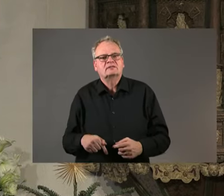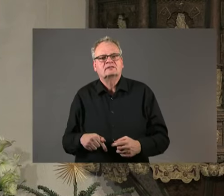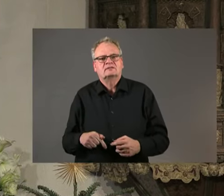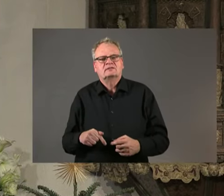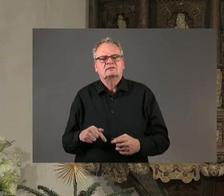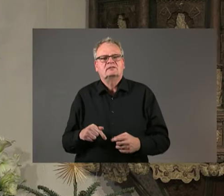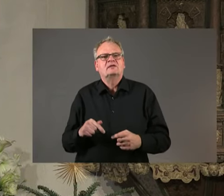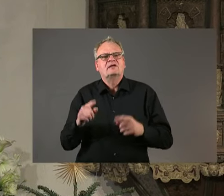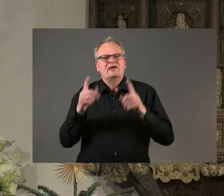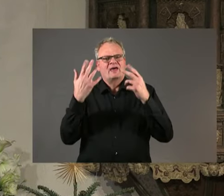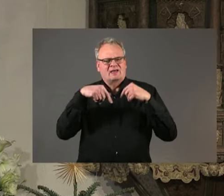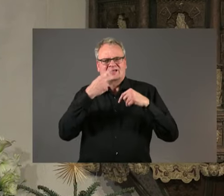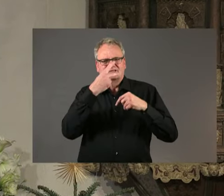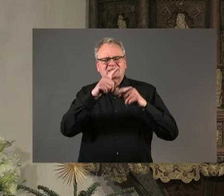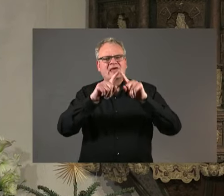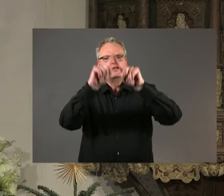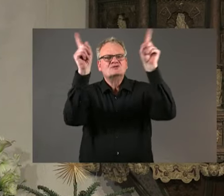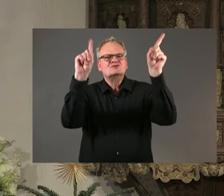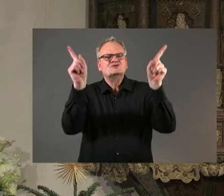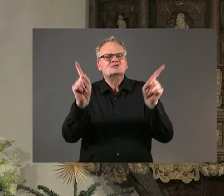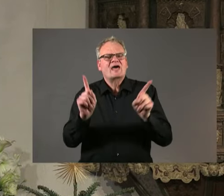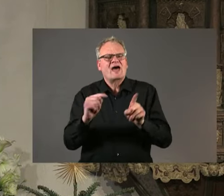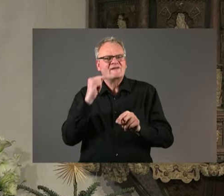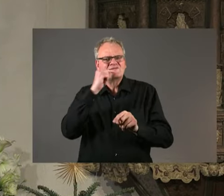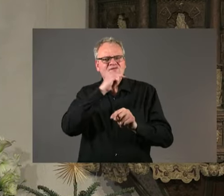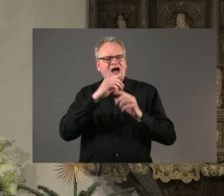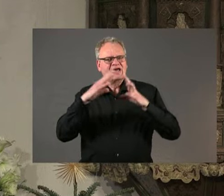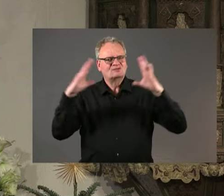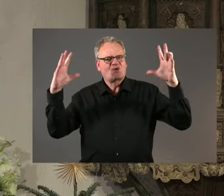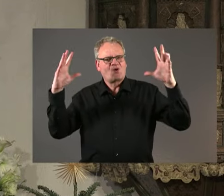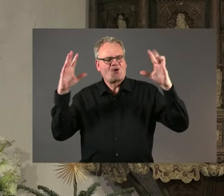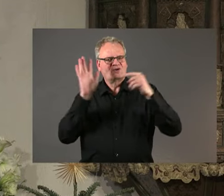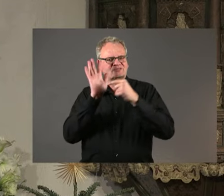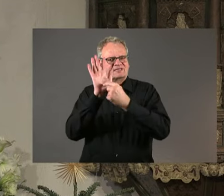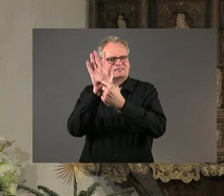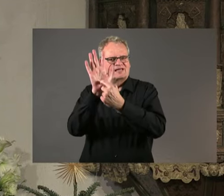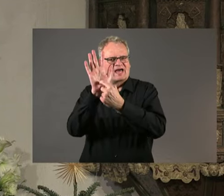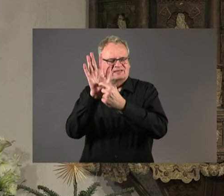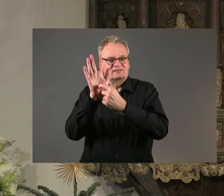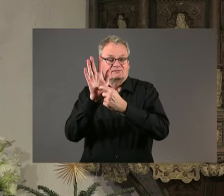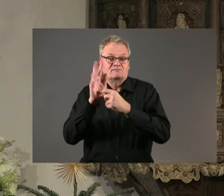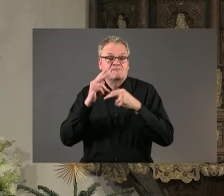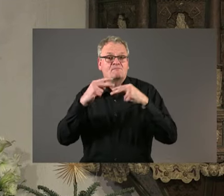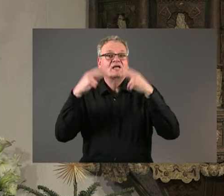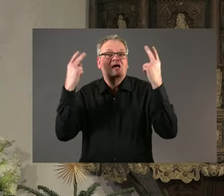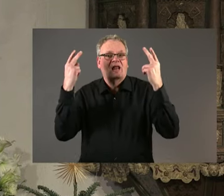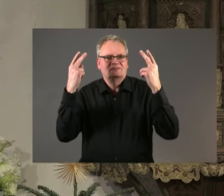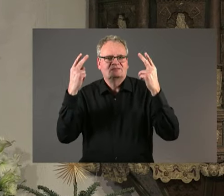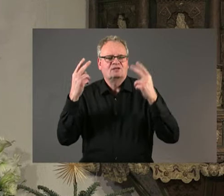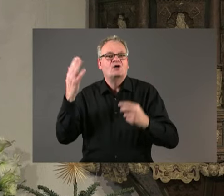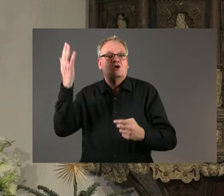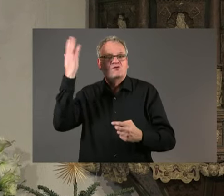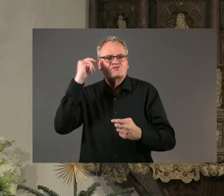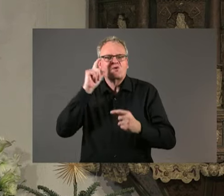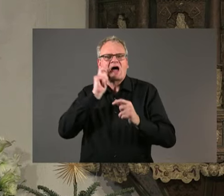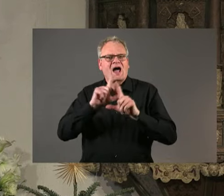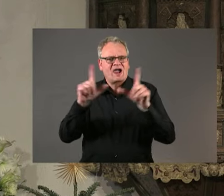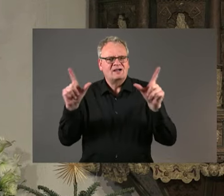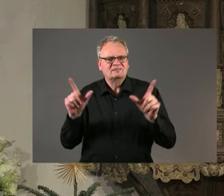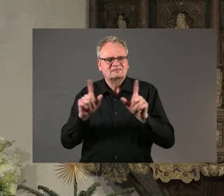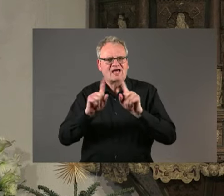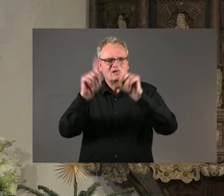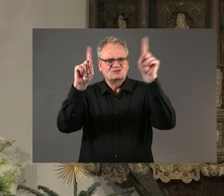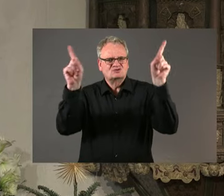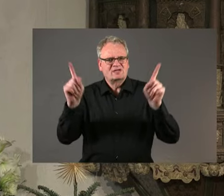Herrnhuter Sterne haben Hochkonjunktur. Man findet sie nicht mehr wie früher nur in Kirchen und bei